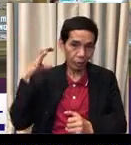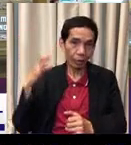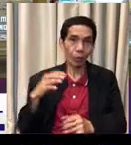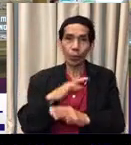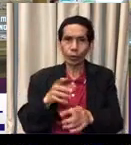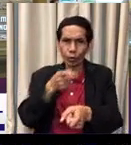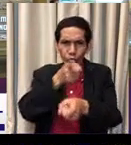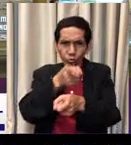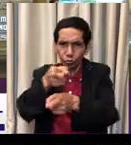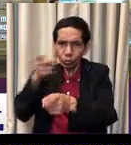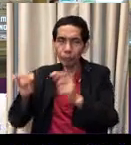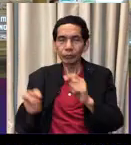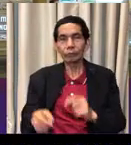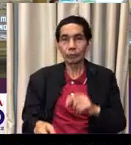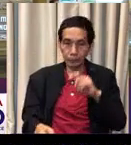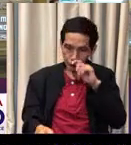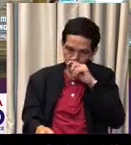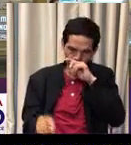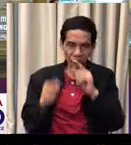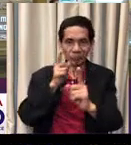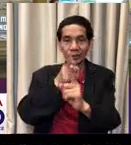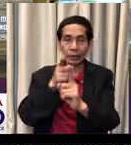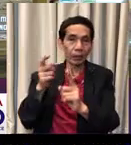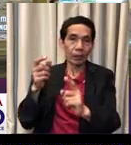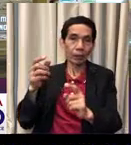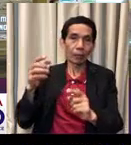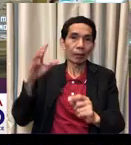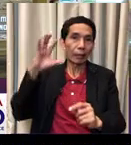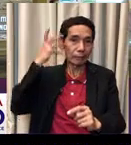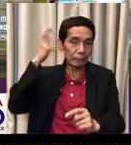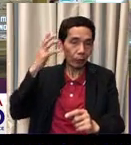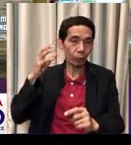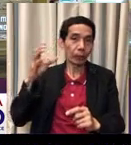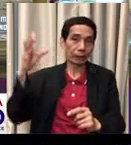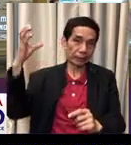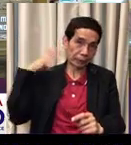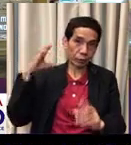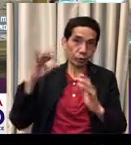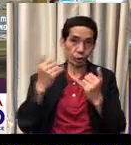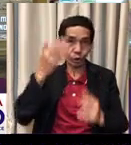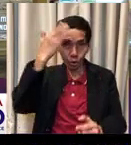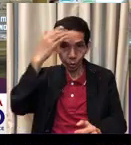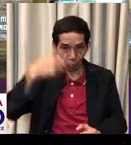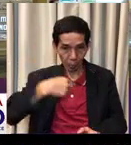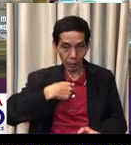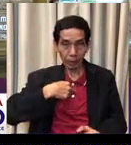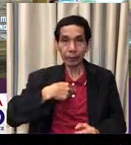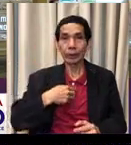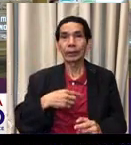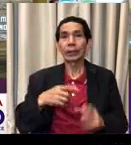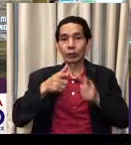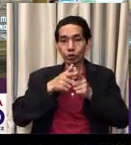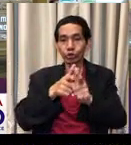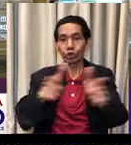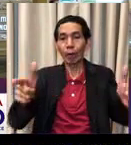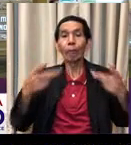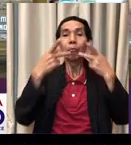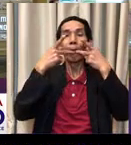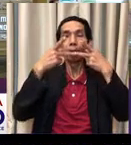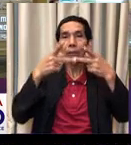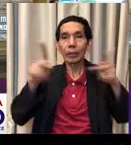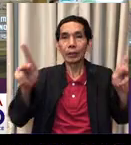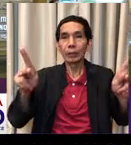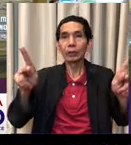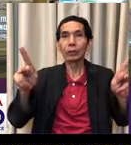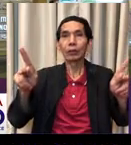tayong kinakampiyan ha. You know, I hate yung mga chairman na tolonges, di ba? You know me. It's just that this is the general public.